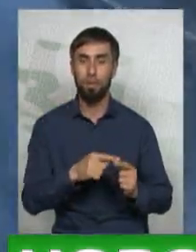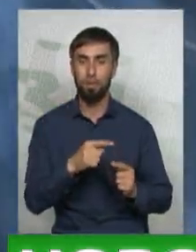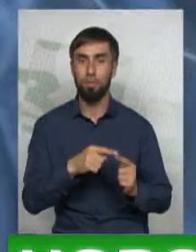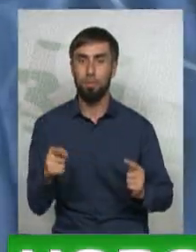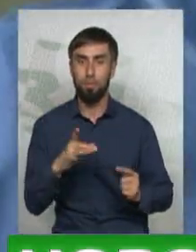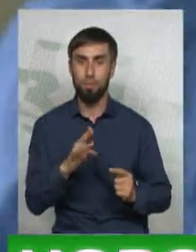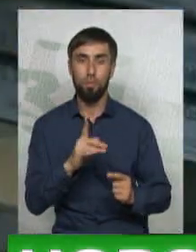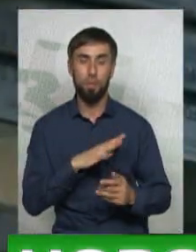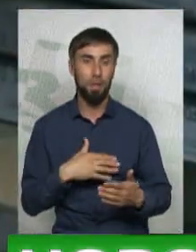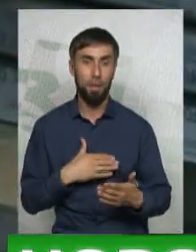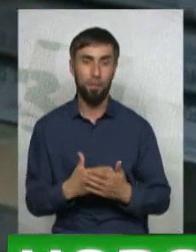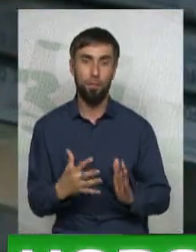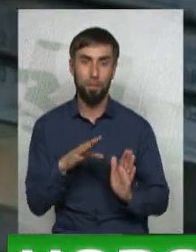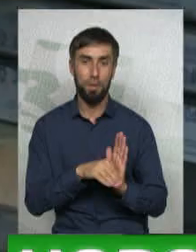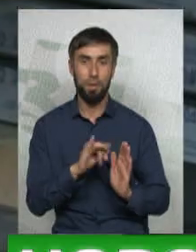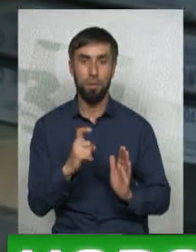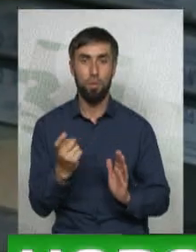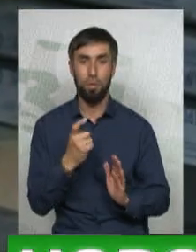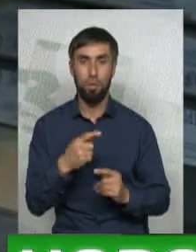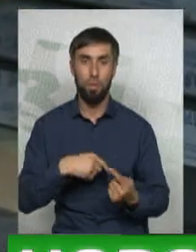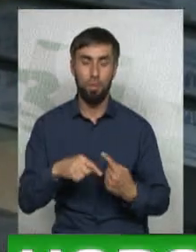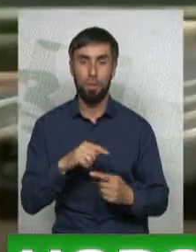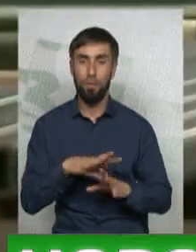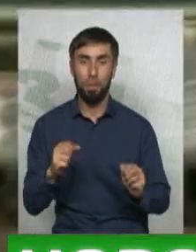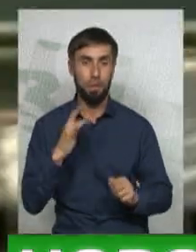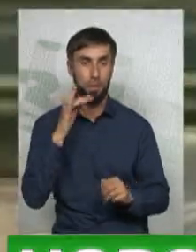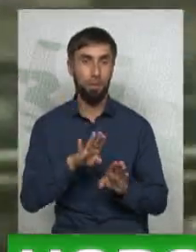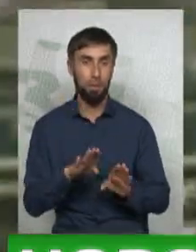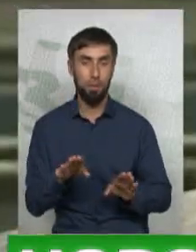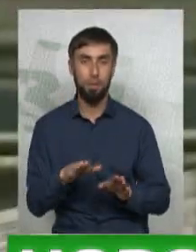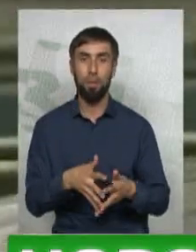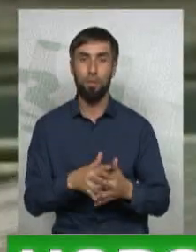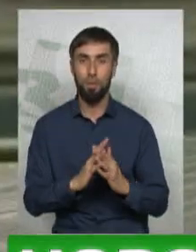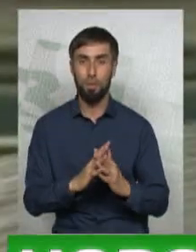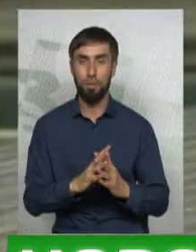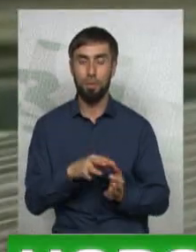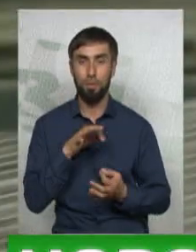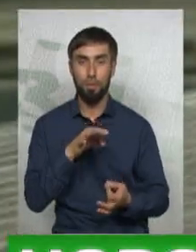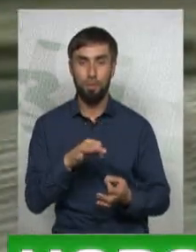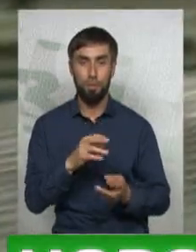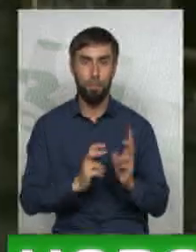срок, чтобы активно вовлечь их в хозяйственный оборот. Власти намерены также реанимировать